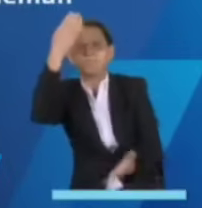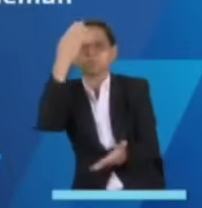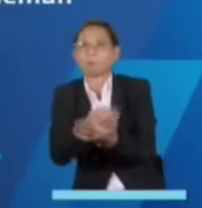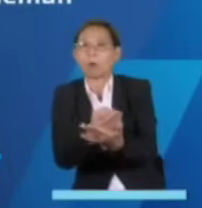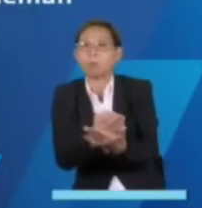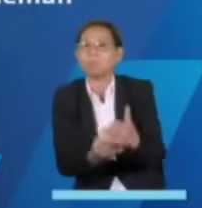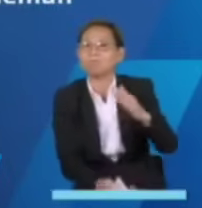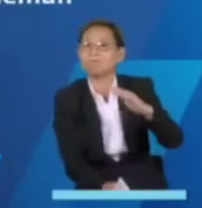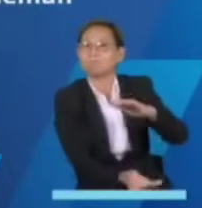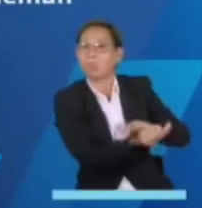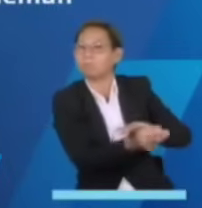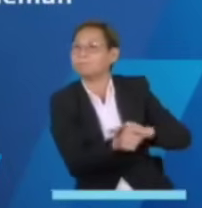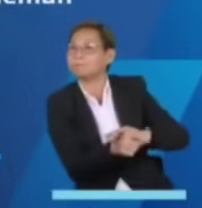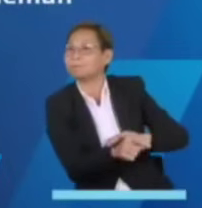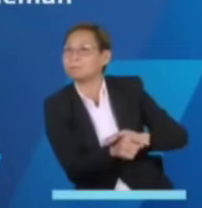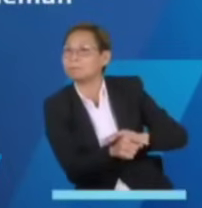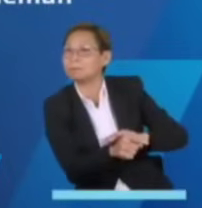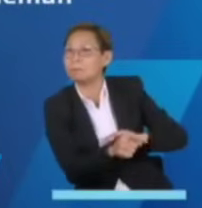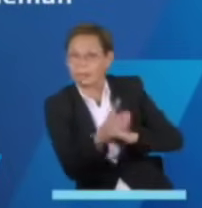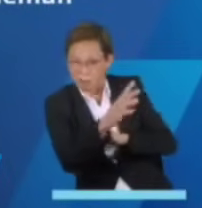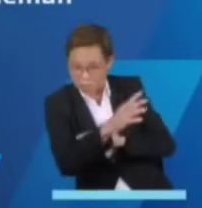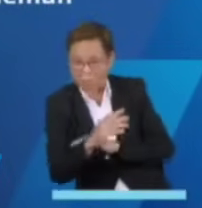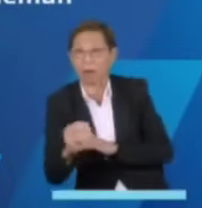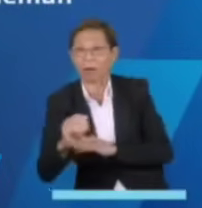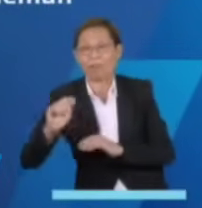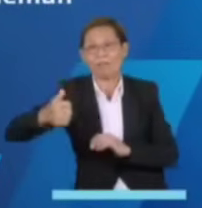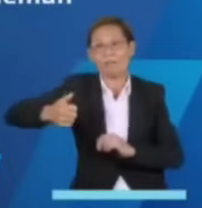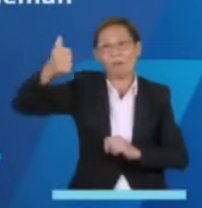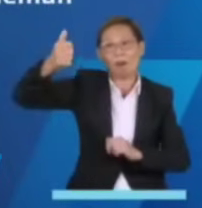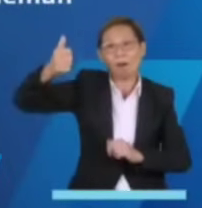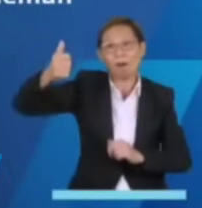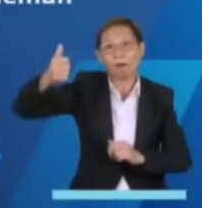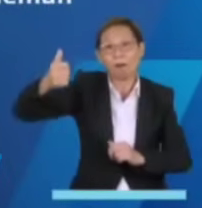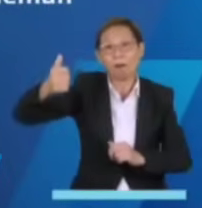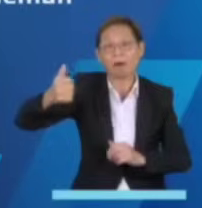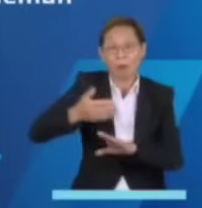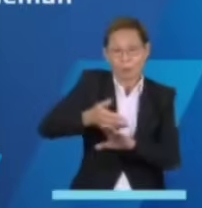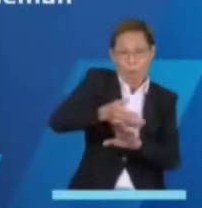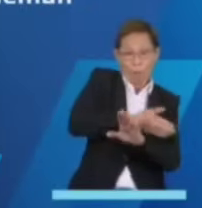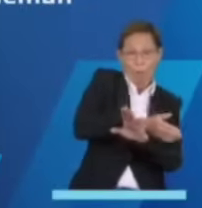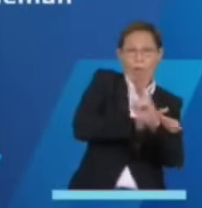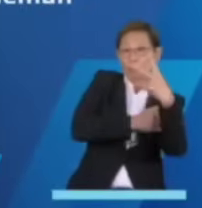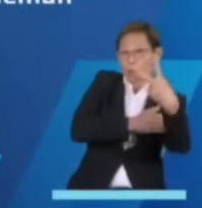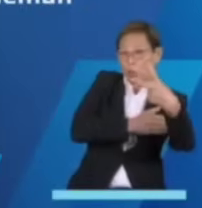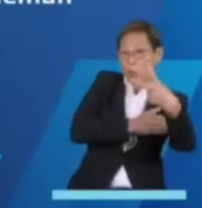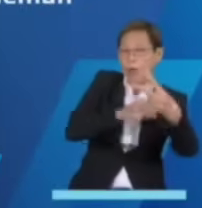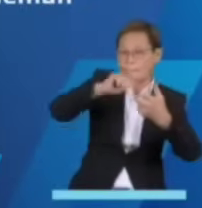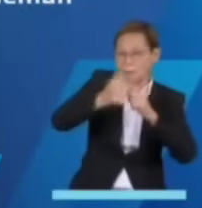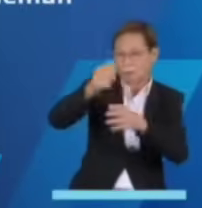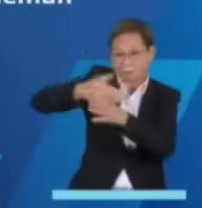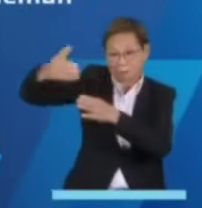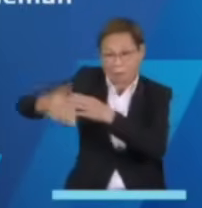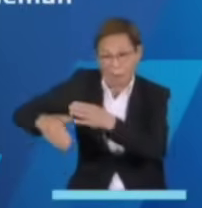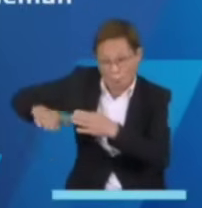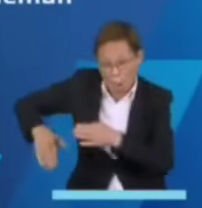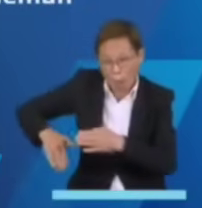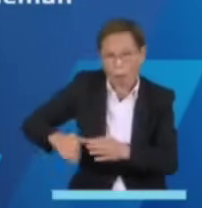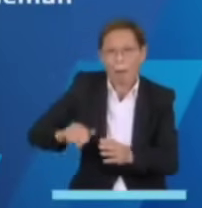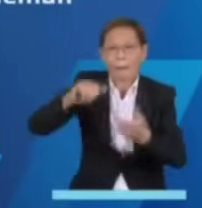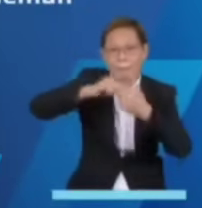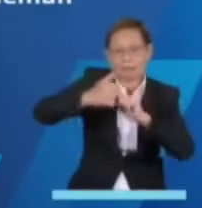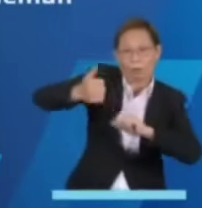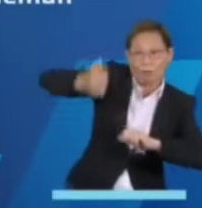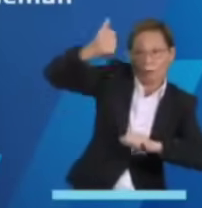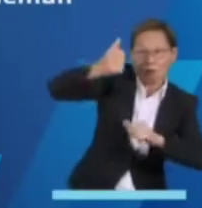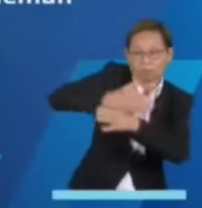rasuah. Dan yang pertama, sebelum dua masalah struktural diselesaikan, isu pokok